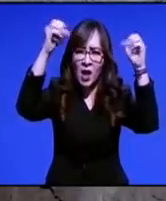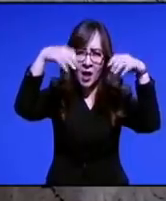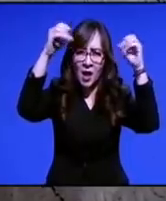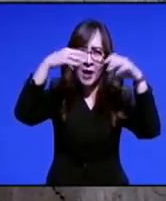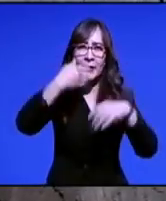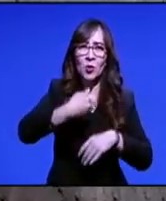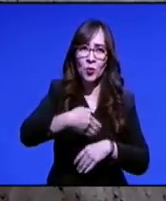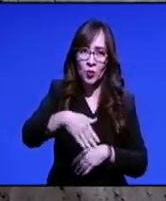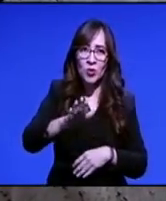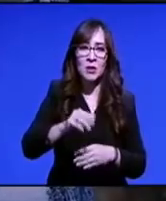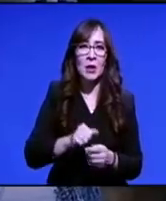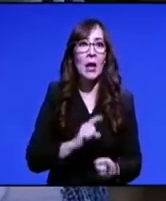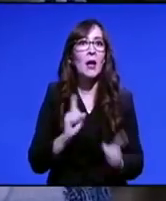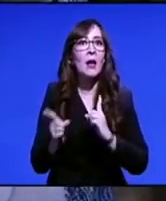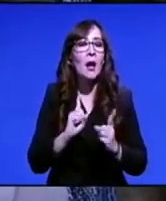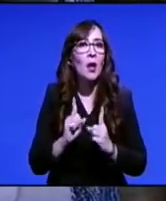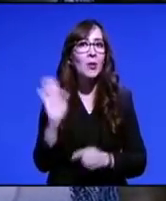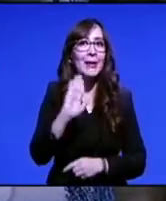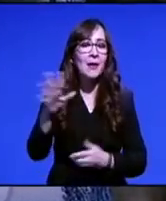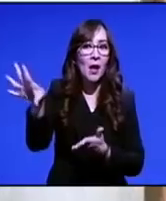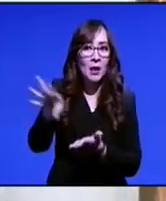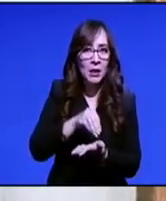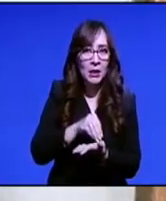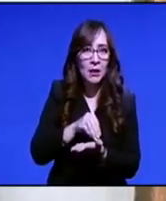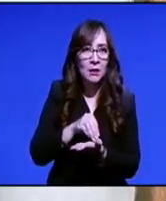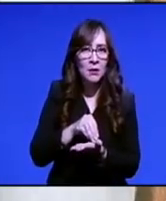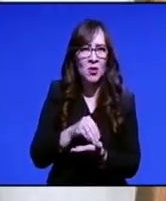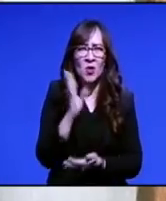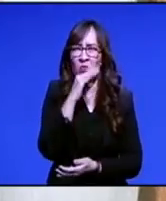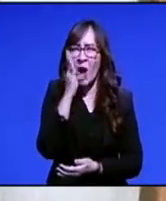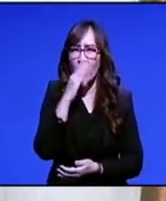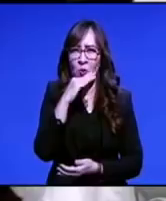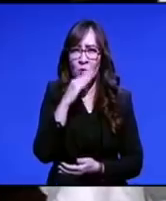cucian pakaian nggak kering maksimal, jadinya bisa apa kan?